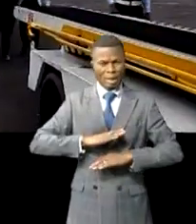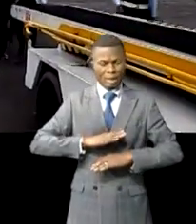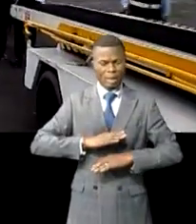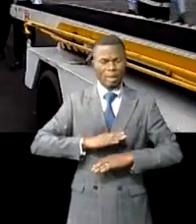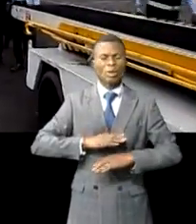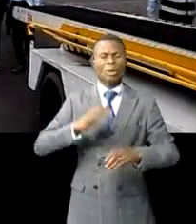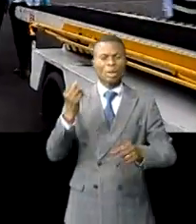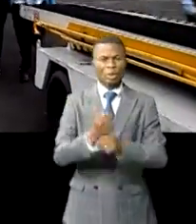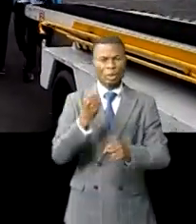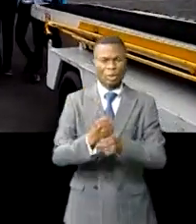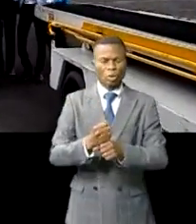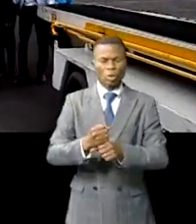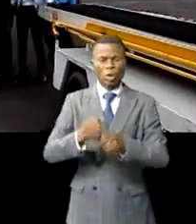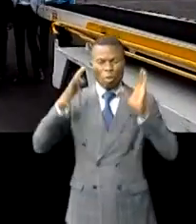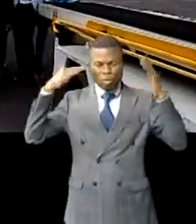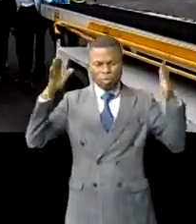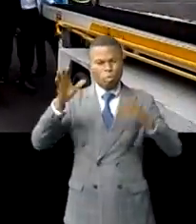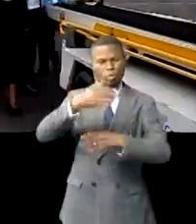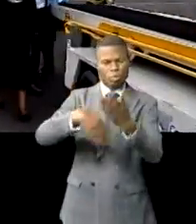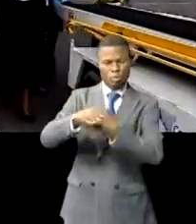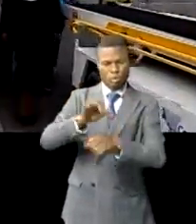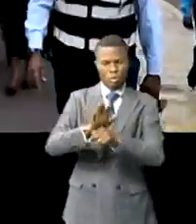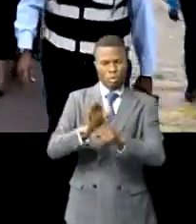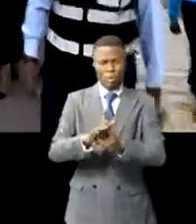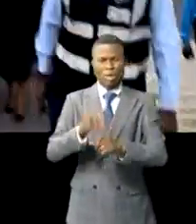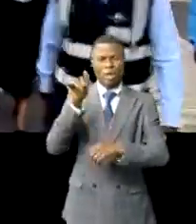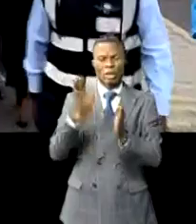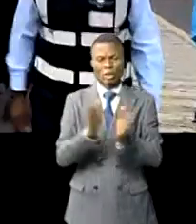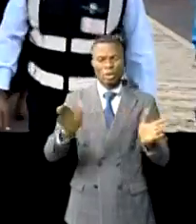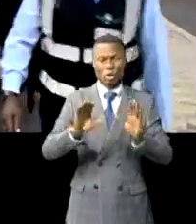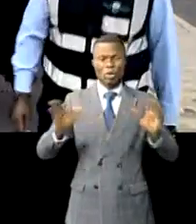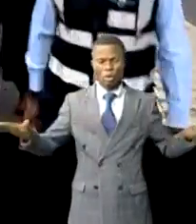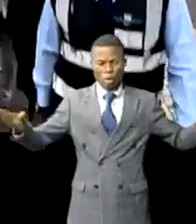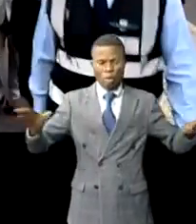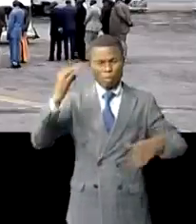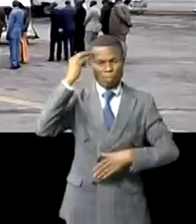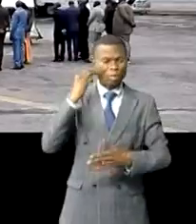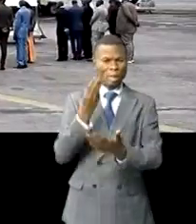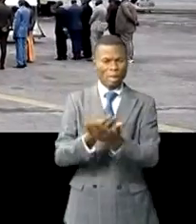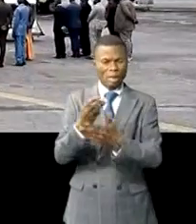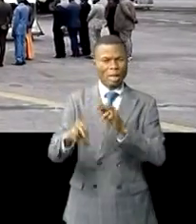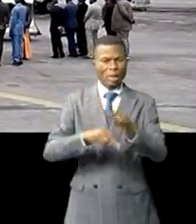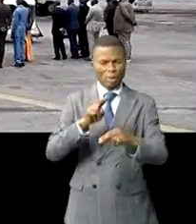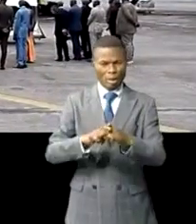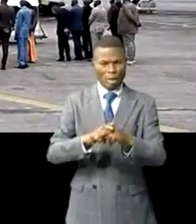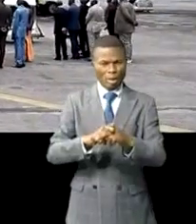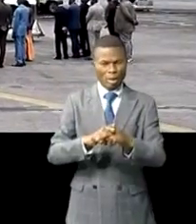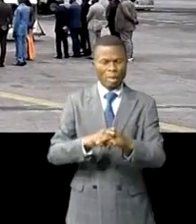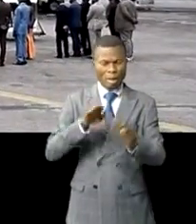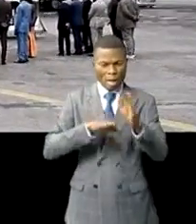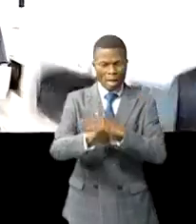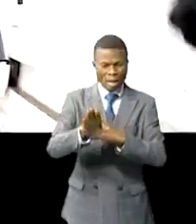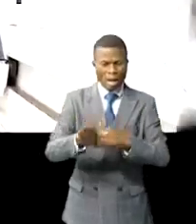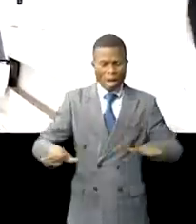les ragots des réseaux sociaux en compagnie du directeur général et de la RVA. Le ministre de l'économie nationale est monté à bord du